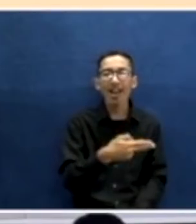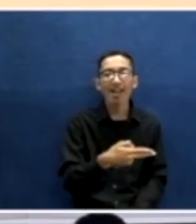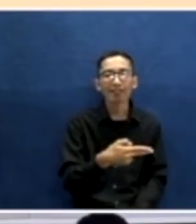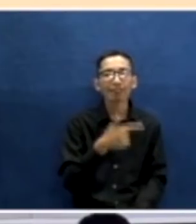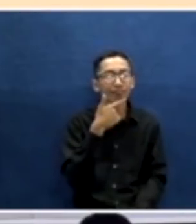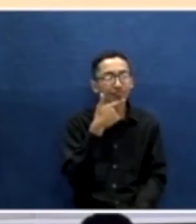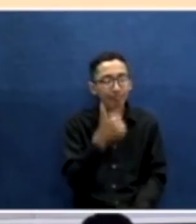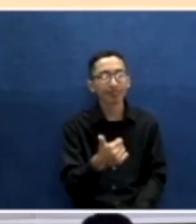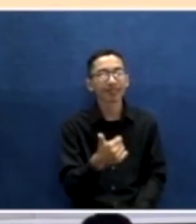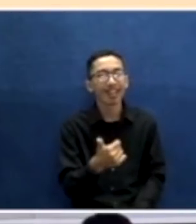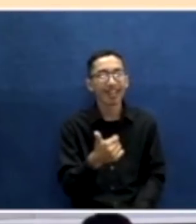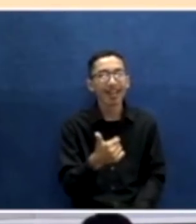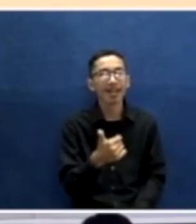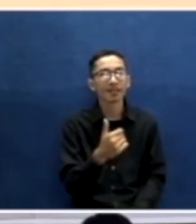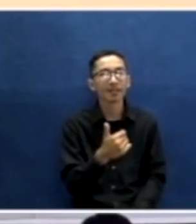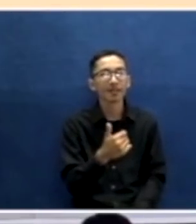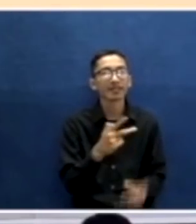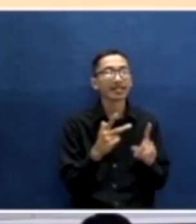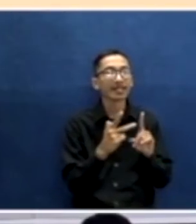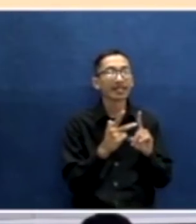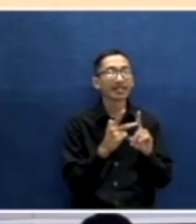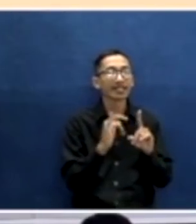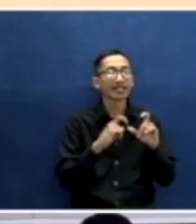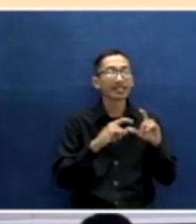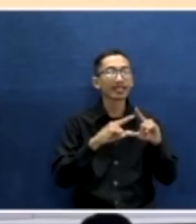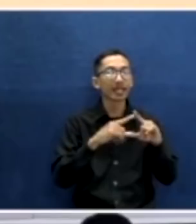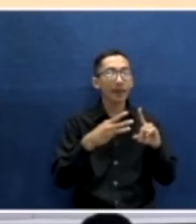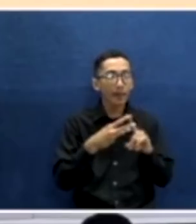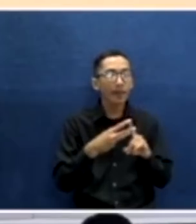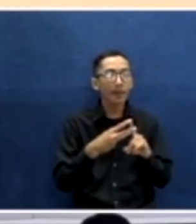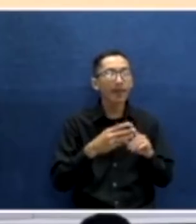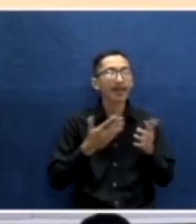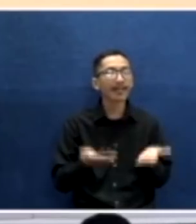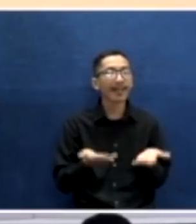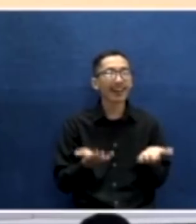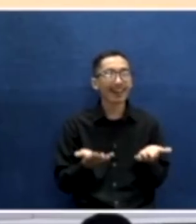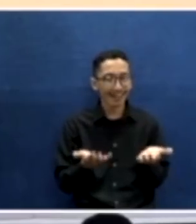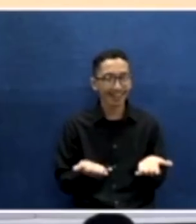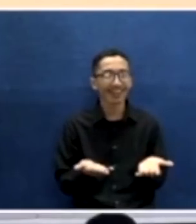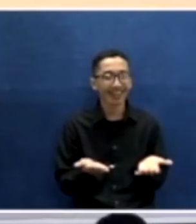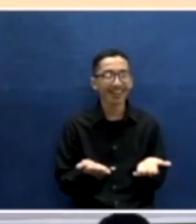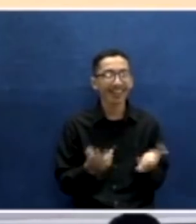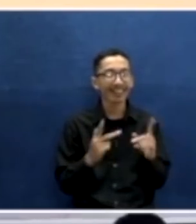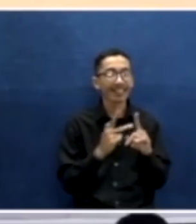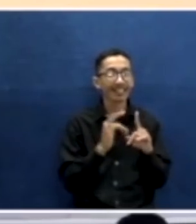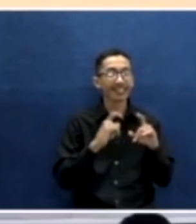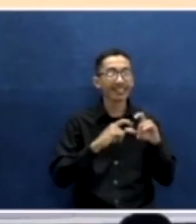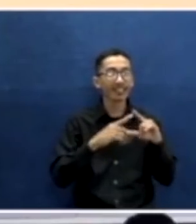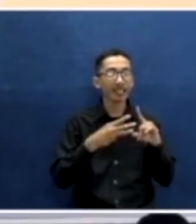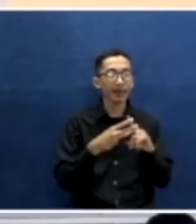diridhoi oleh Allah subhanahuwata'ala hisabnya akan menjadi lebih ringan Hai kecapnya kemudian akan menjadi lebih mudah